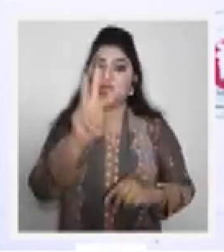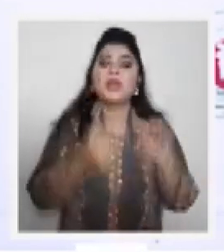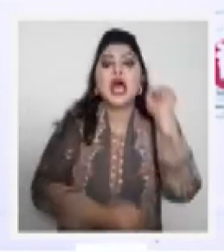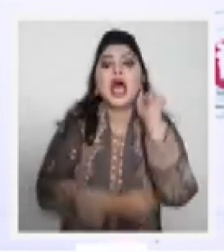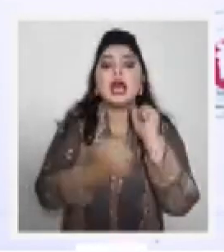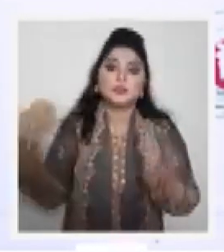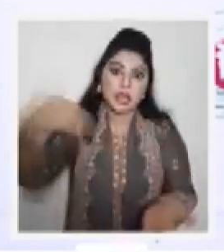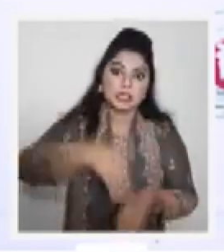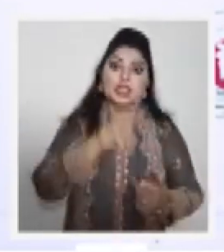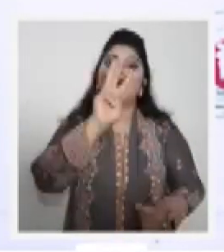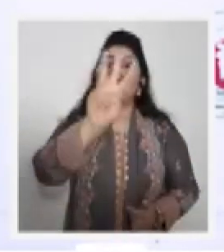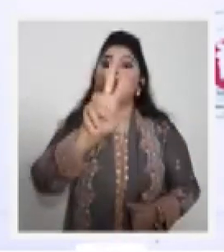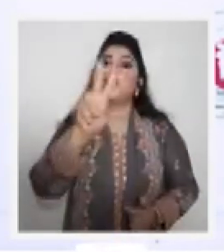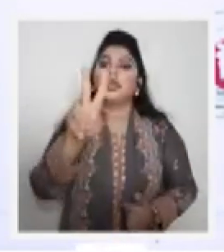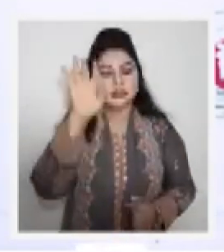2.05%।